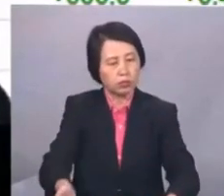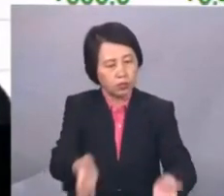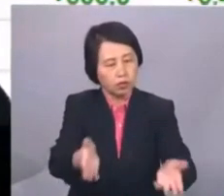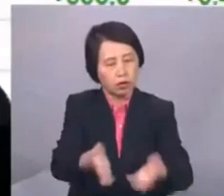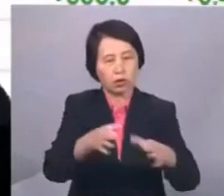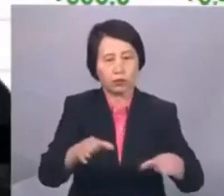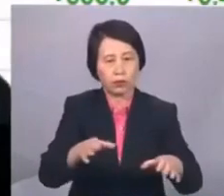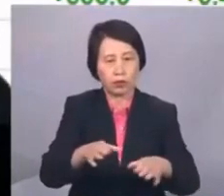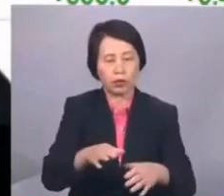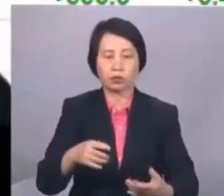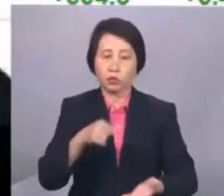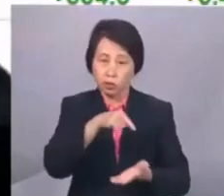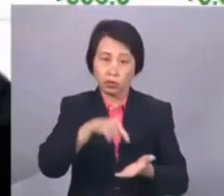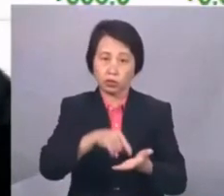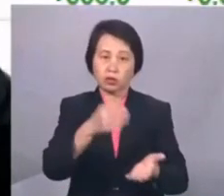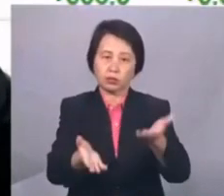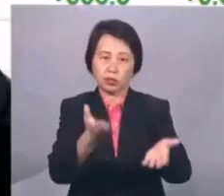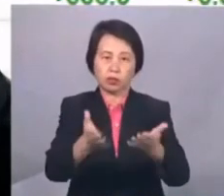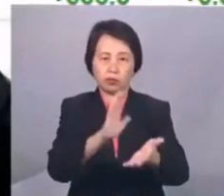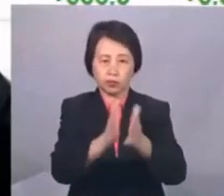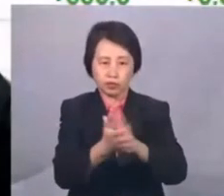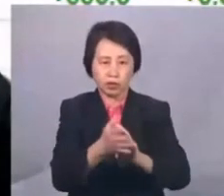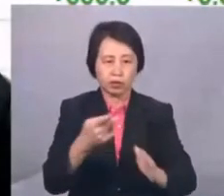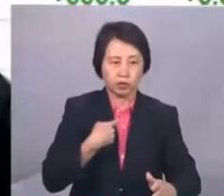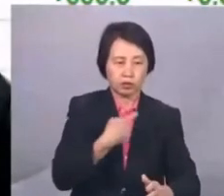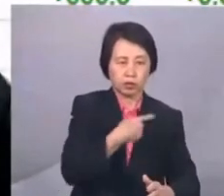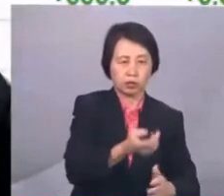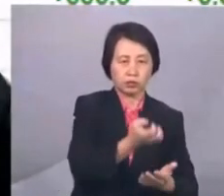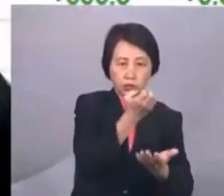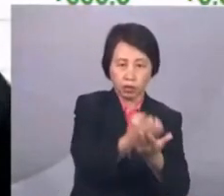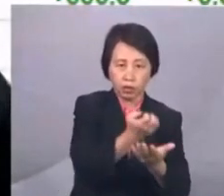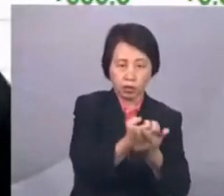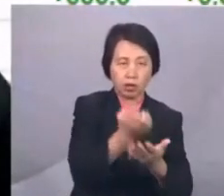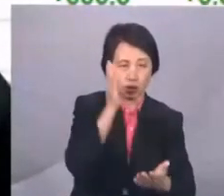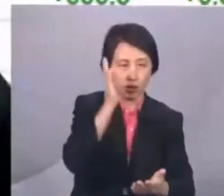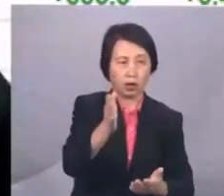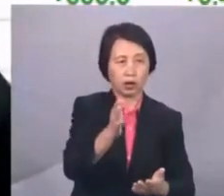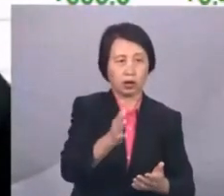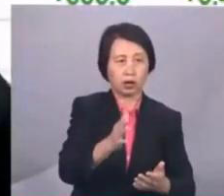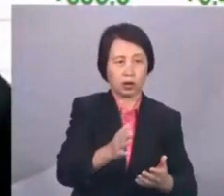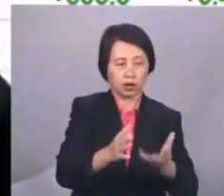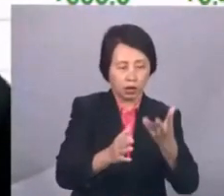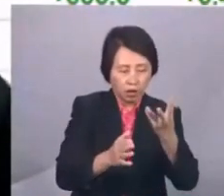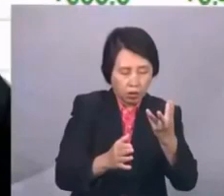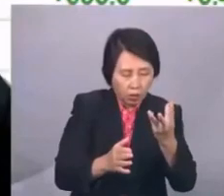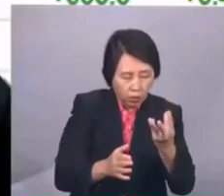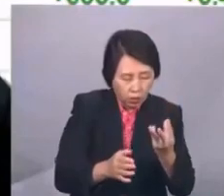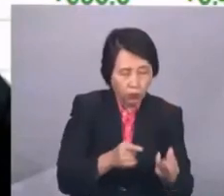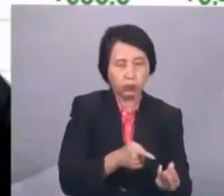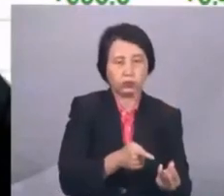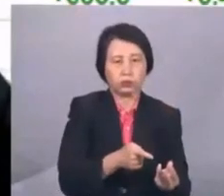sebagainya dan ini mungkin akan menyebabkan kita punya ekonomi akan menguncup